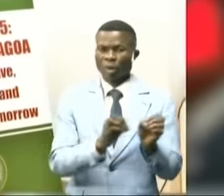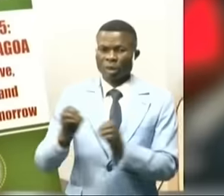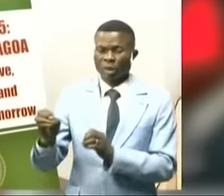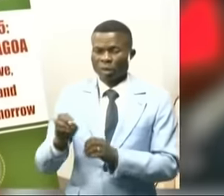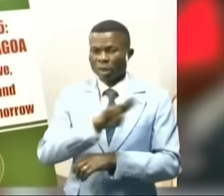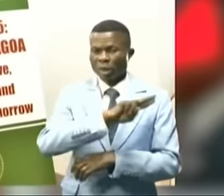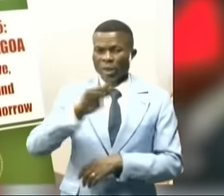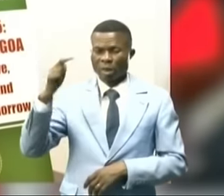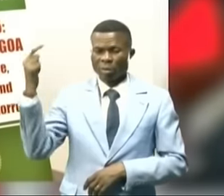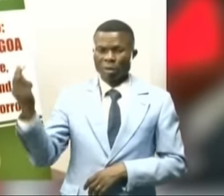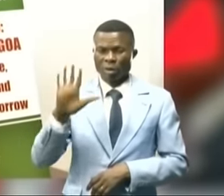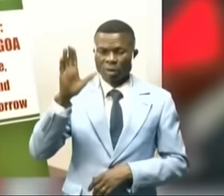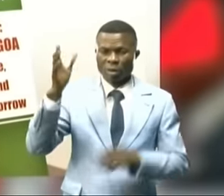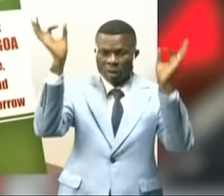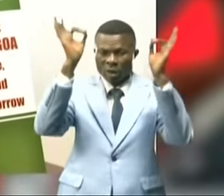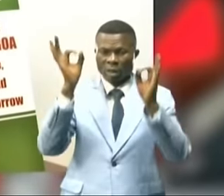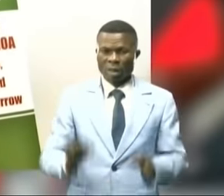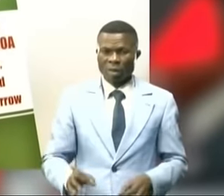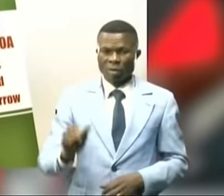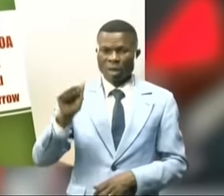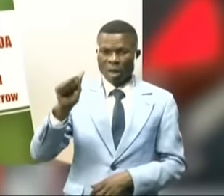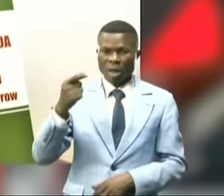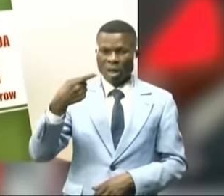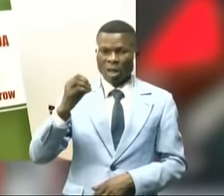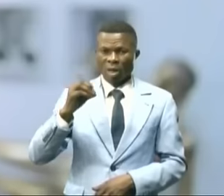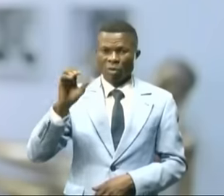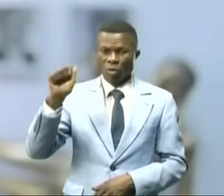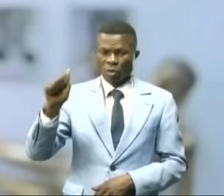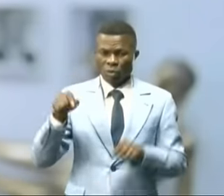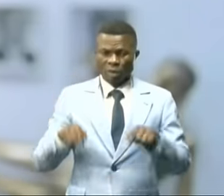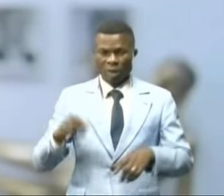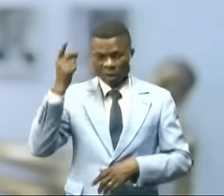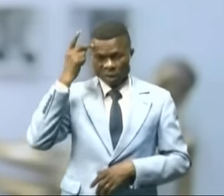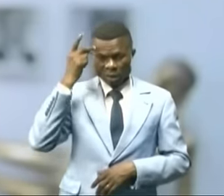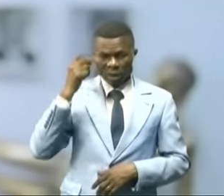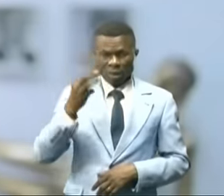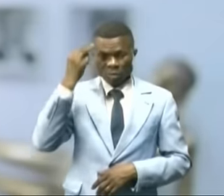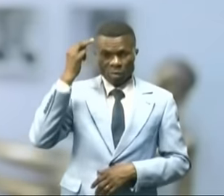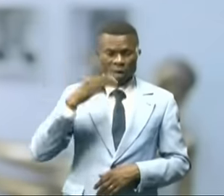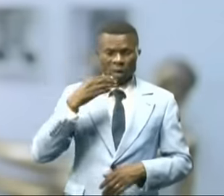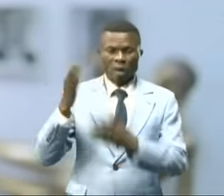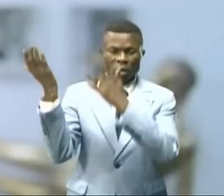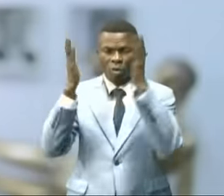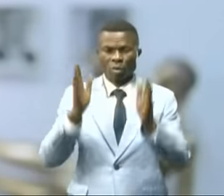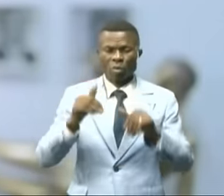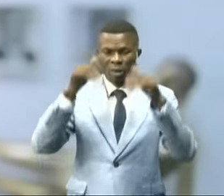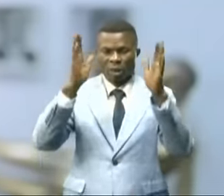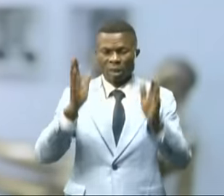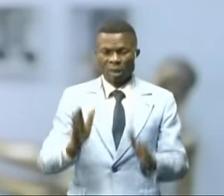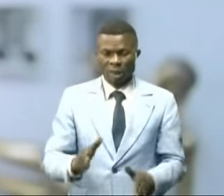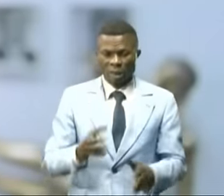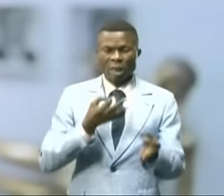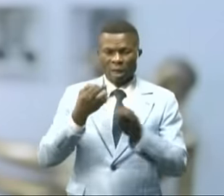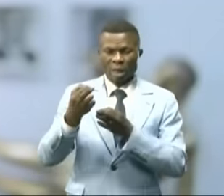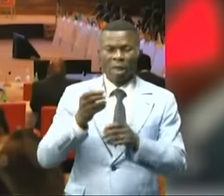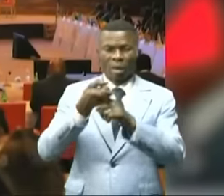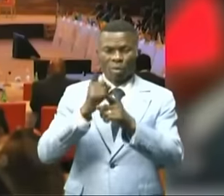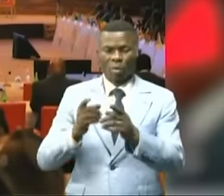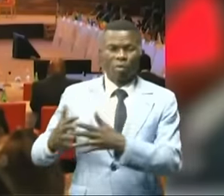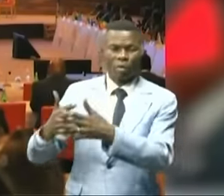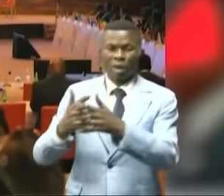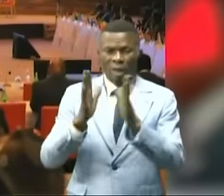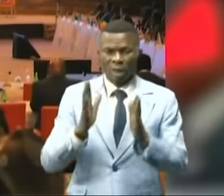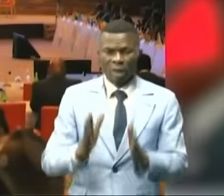2025 du forum de l'AGOA à Kinshasa. Julien Paluku, ministre du Commerce revenu de Washington,